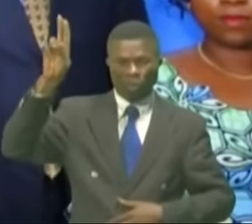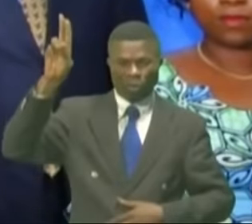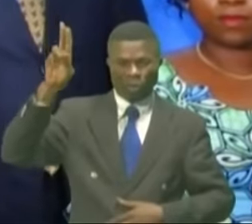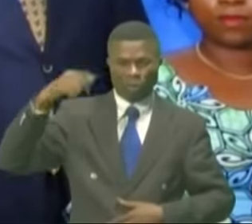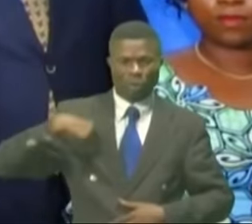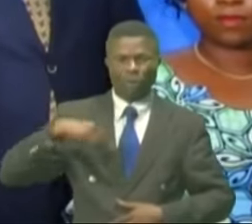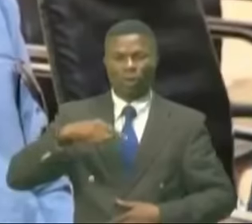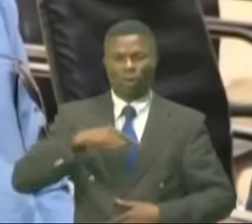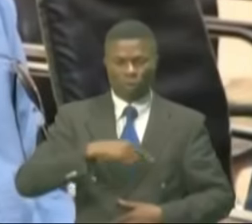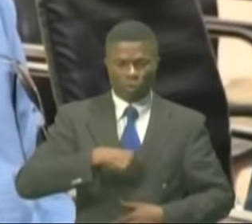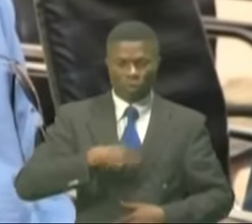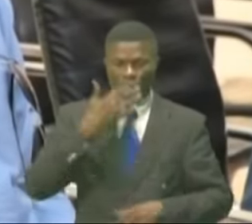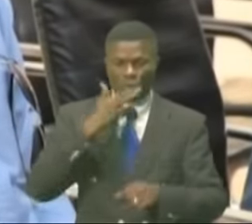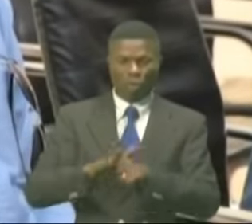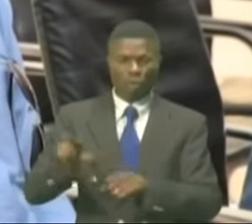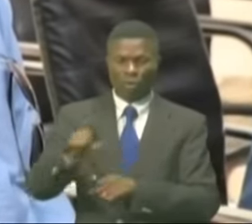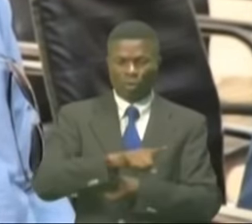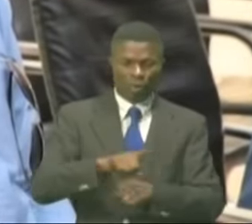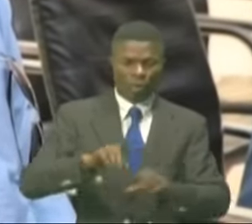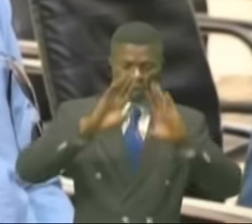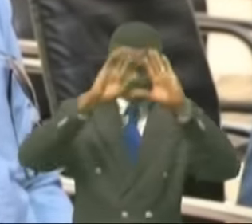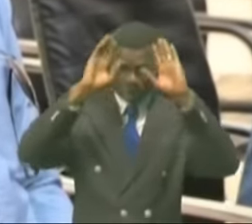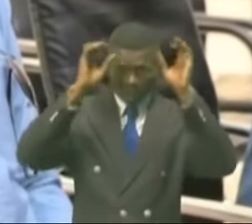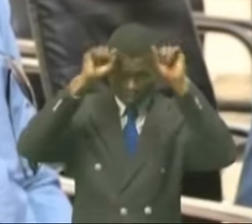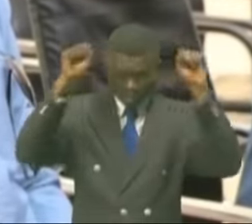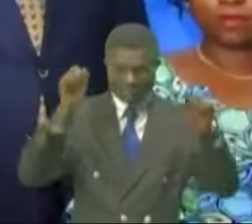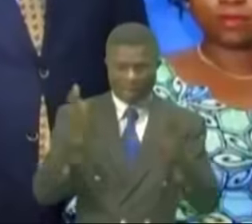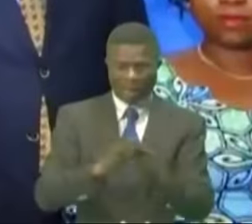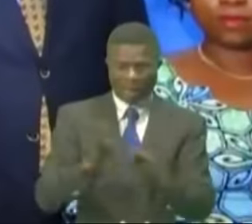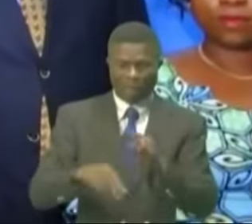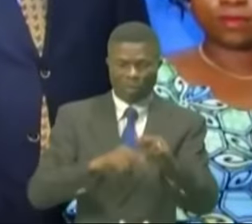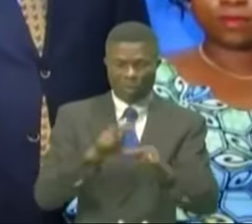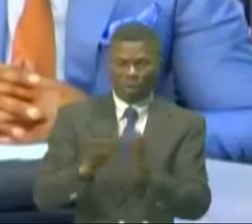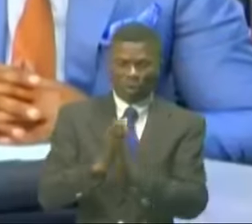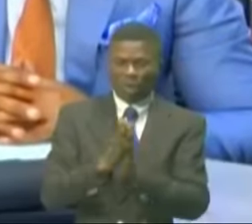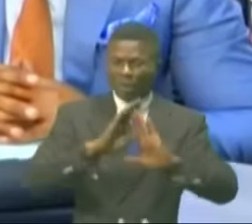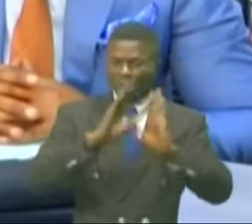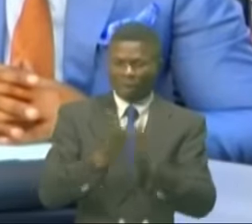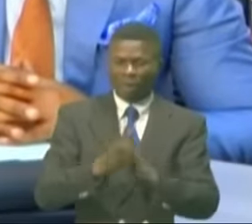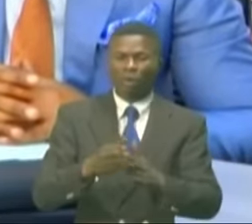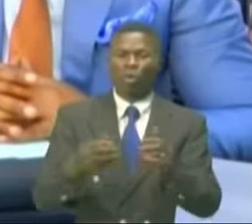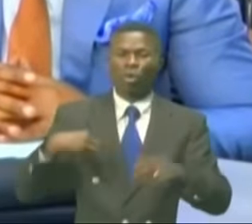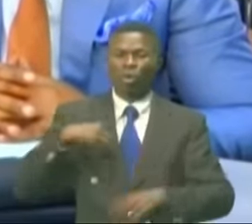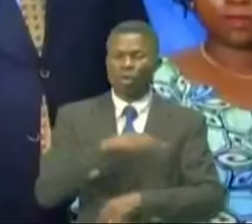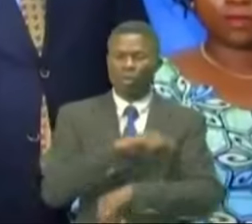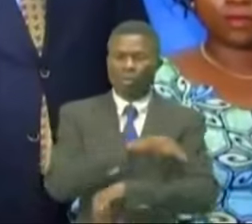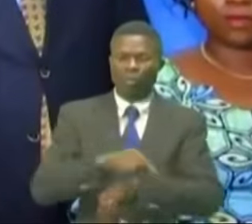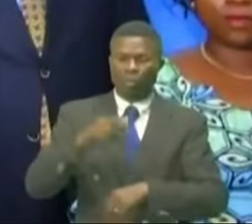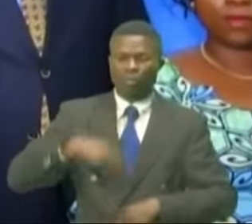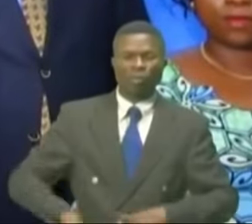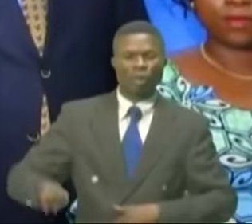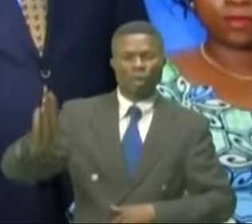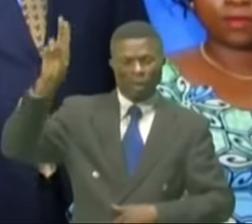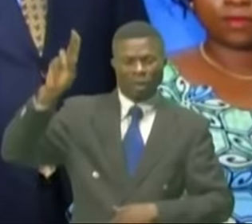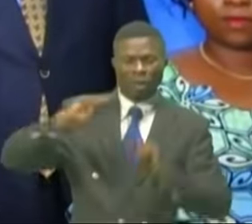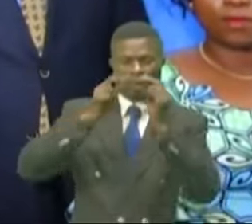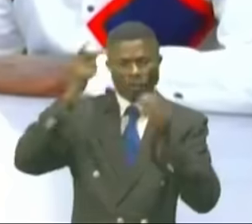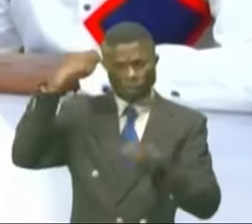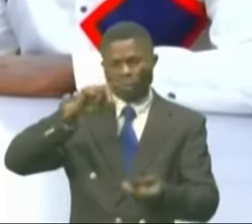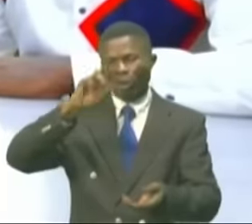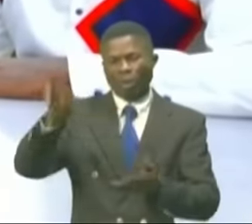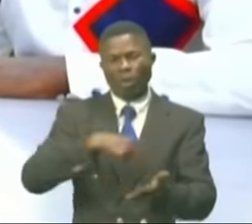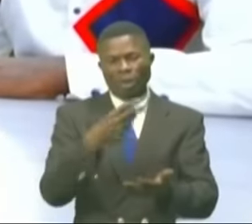venions de rassurer le président de l'Assemblée nationale et tous les bureaux que l'UDPS ne tergiversera